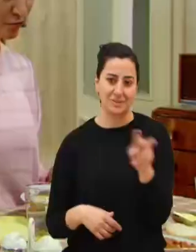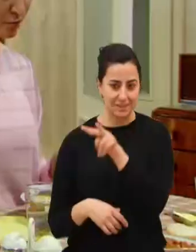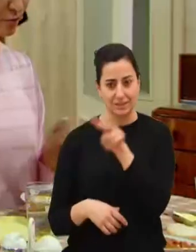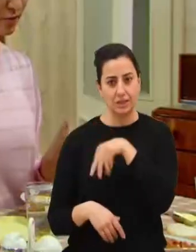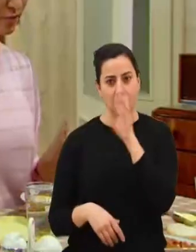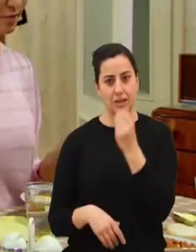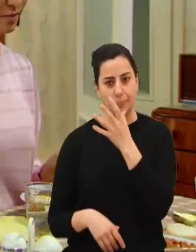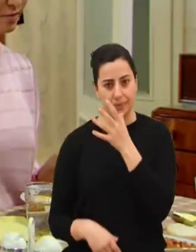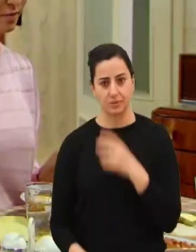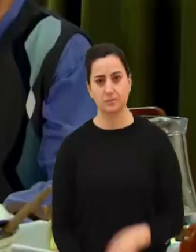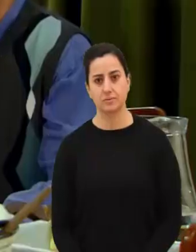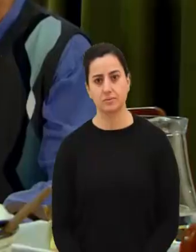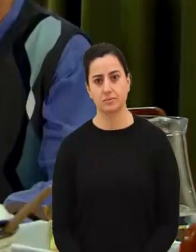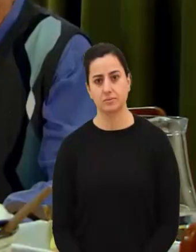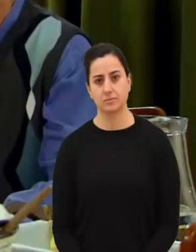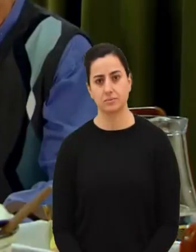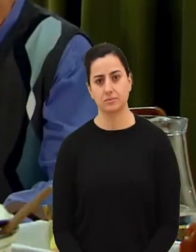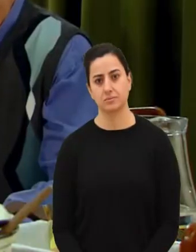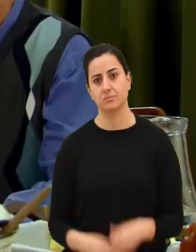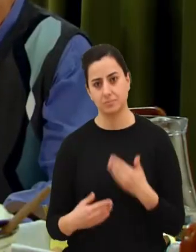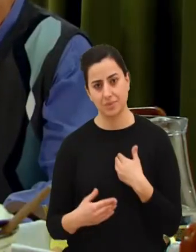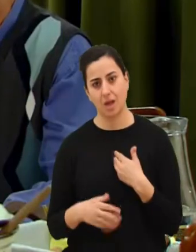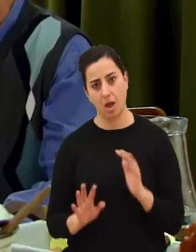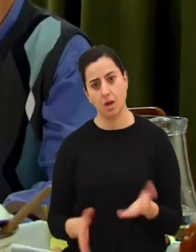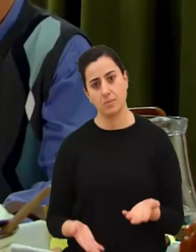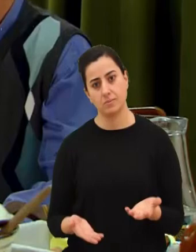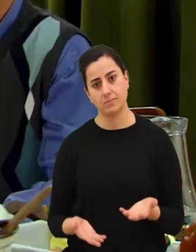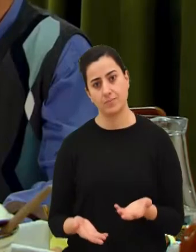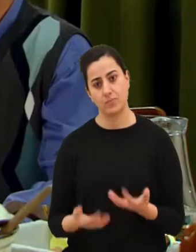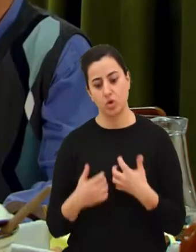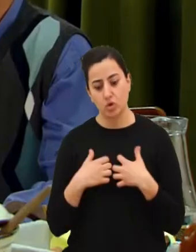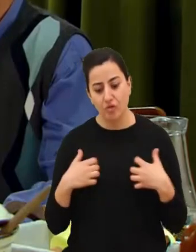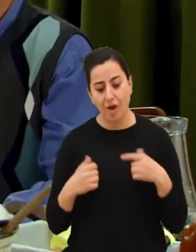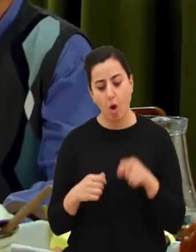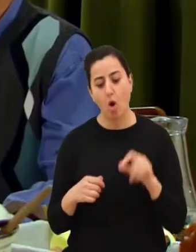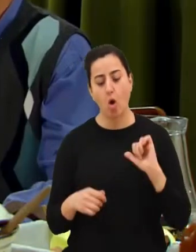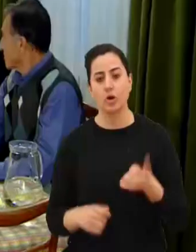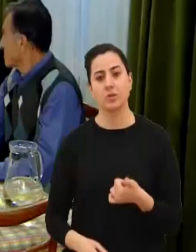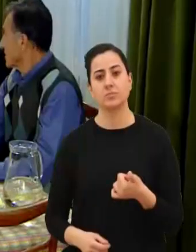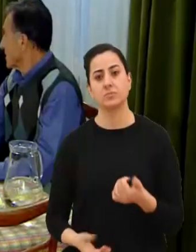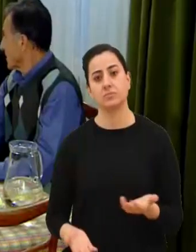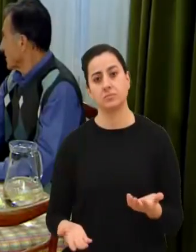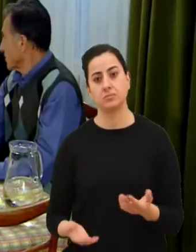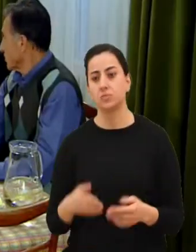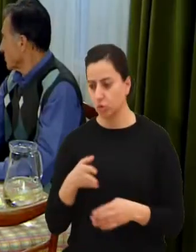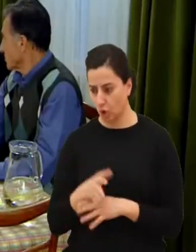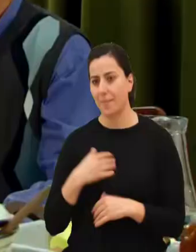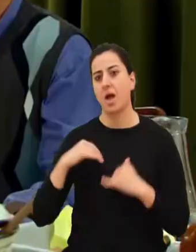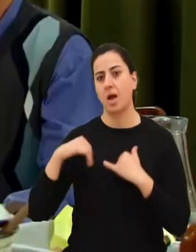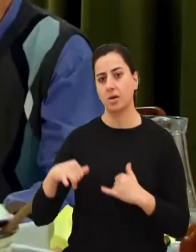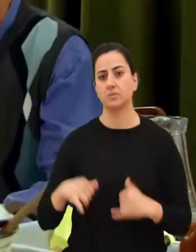iyi bilirsiniz. Ben yani haddimi aşmış olmayayım ama... Güven esasına dayanmalı. Kesinlikle